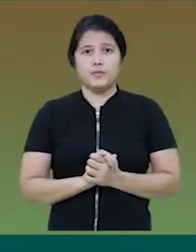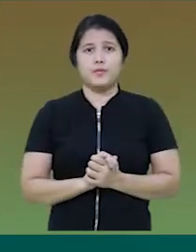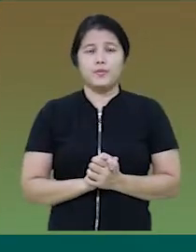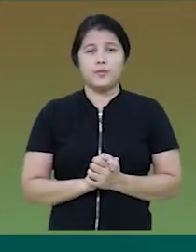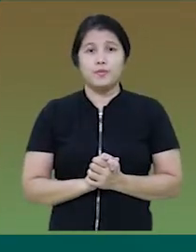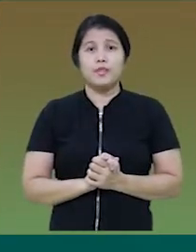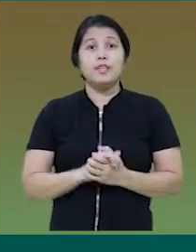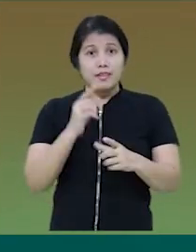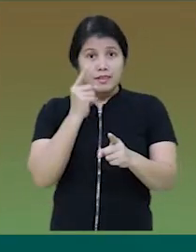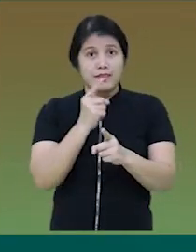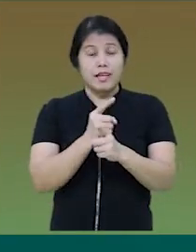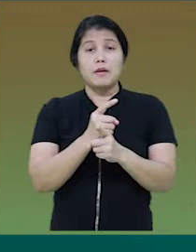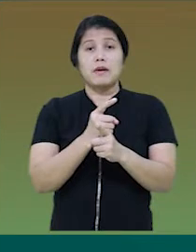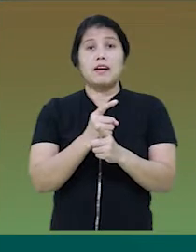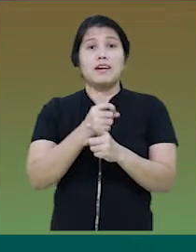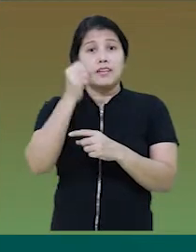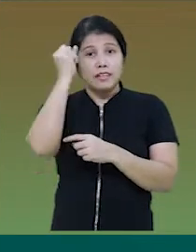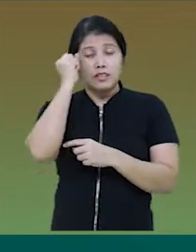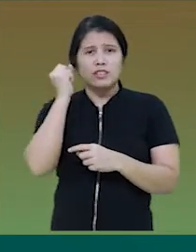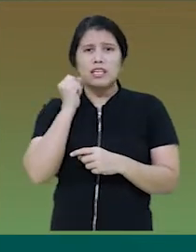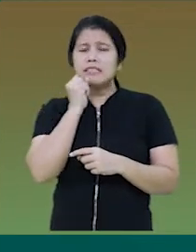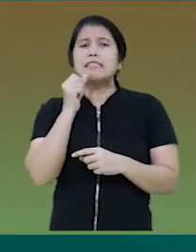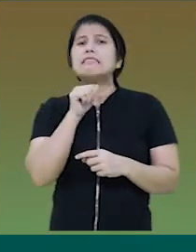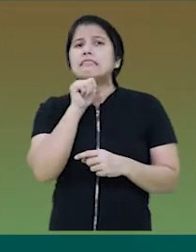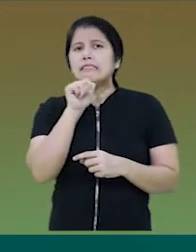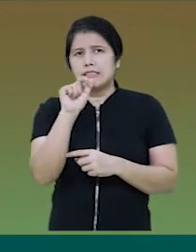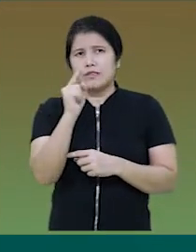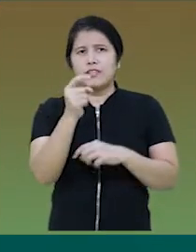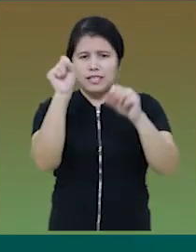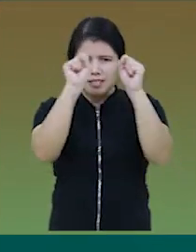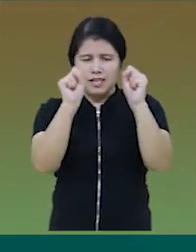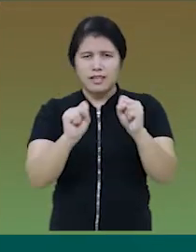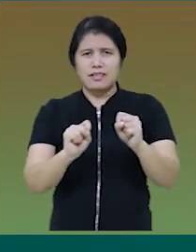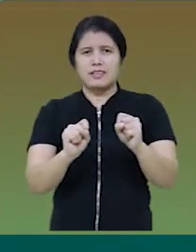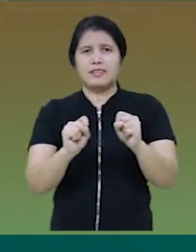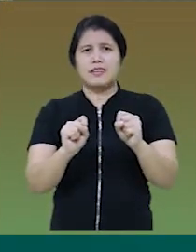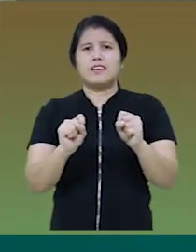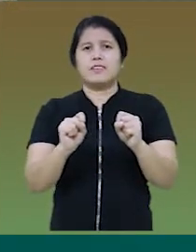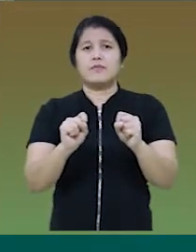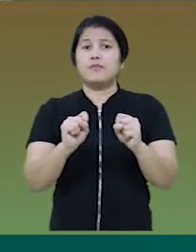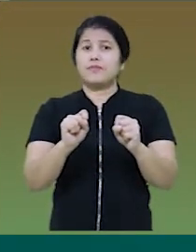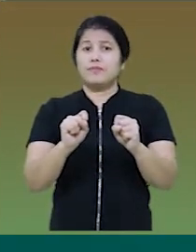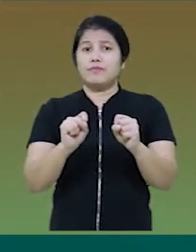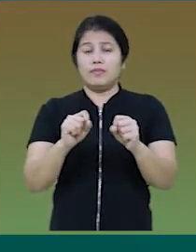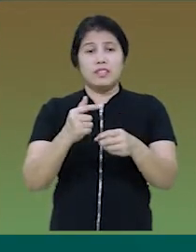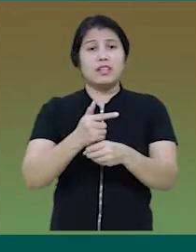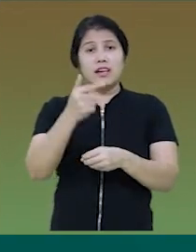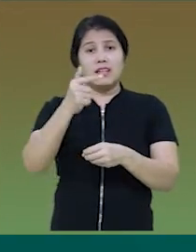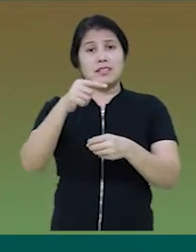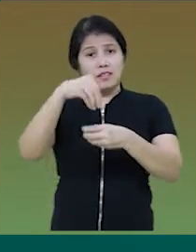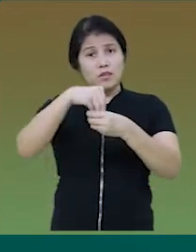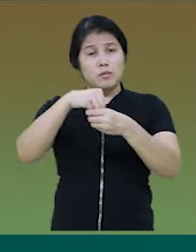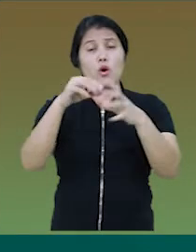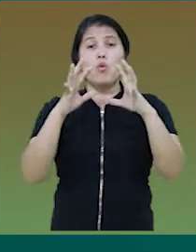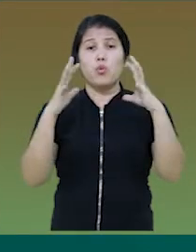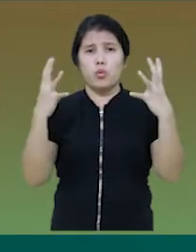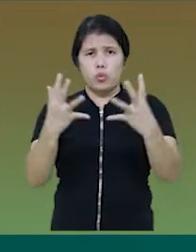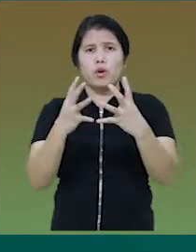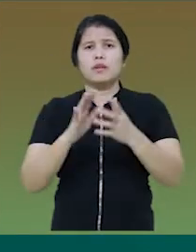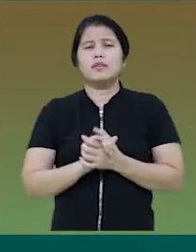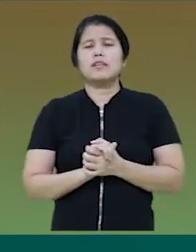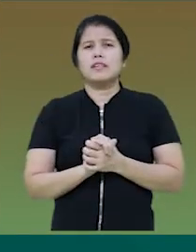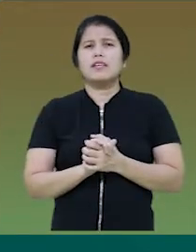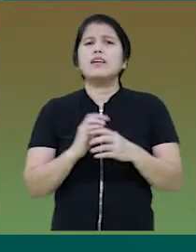loob nito. Tama, Shen. Hindi lang basta hugis ang ginagaya ng gas sa loob ng lobo, maging